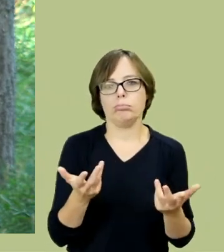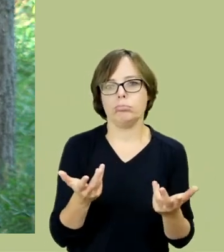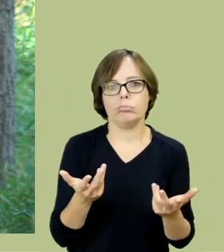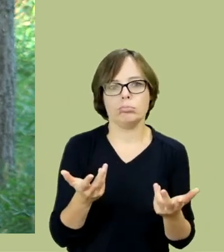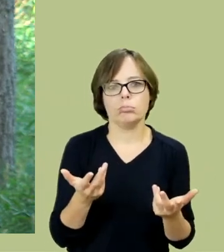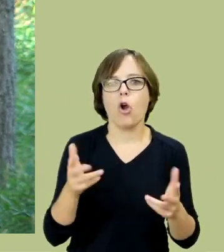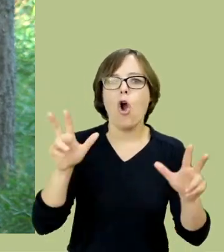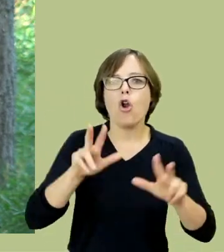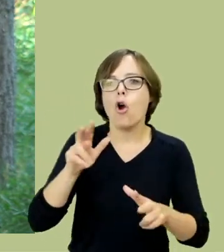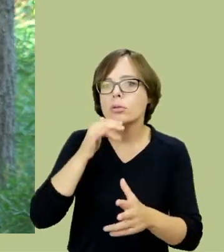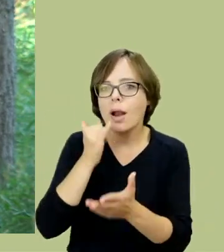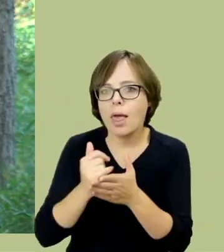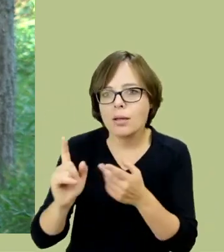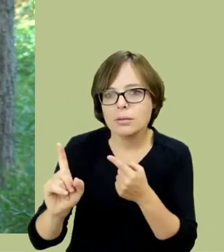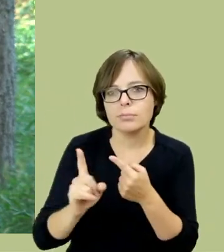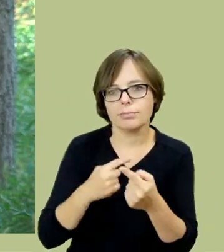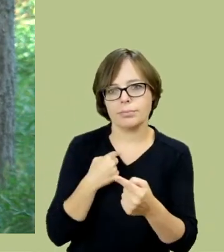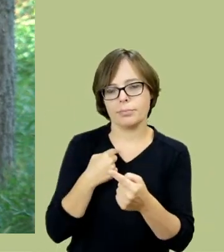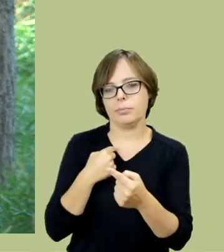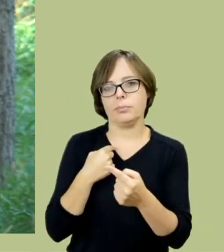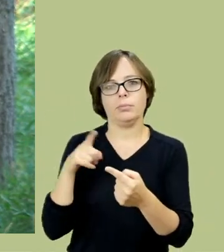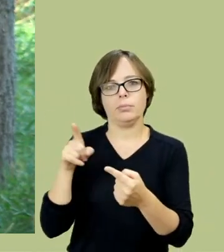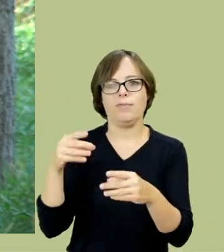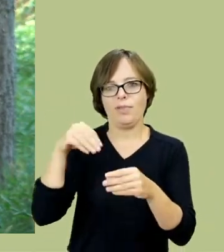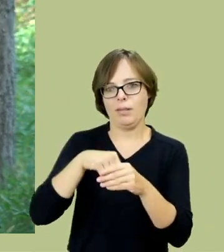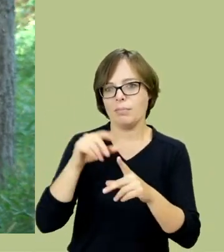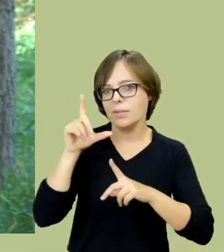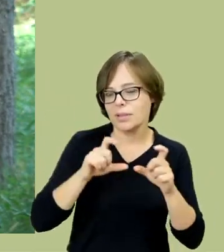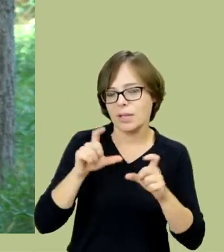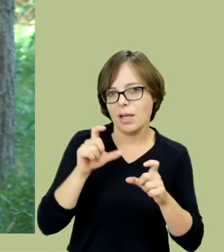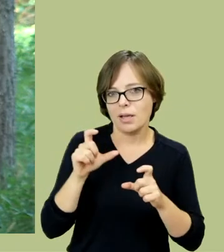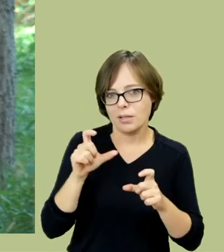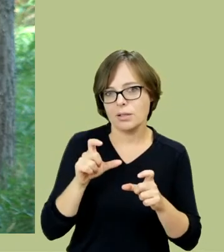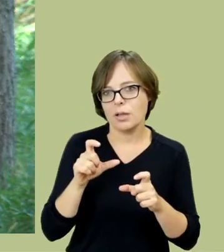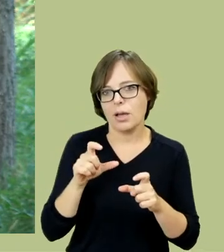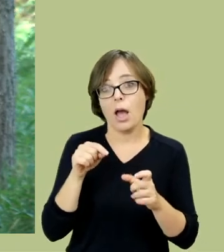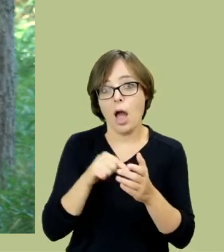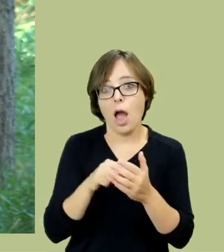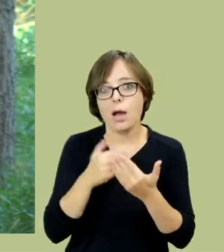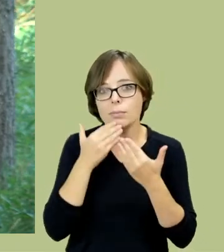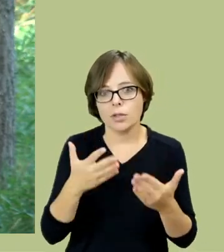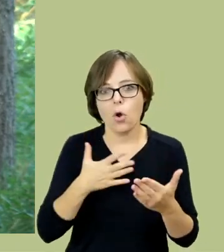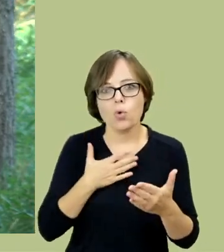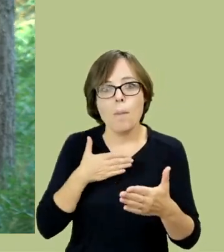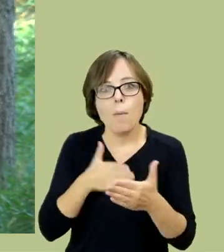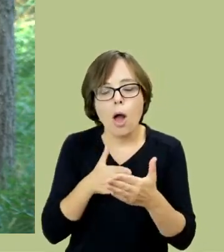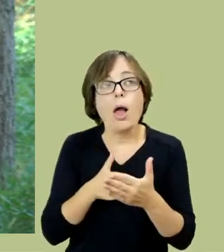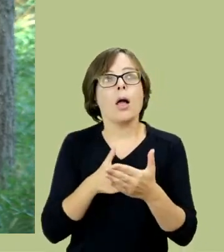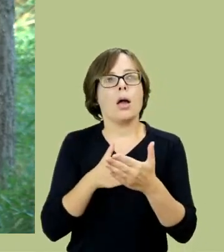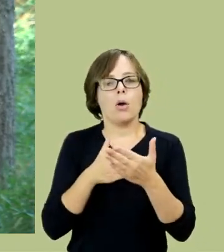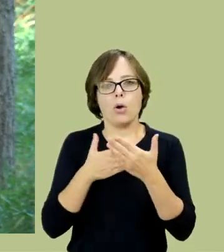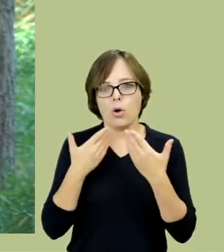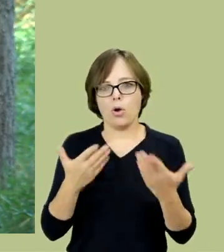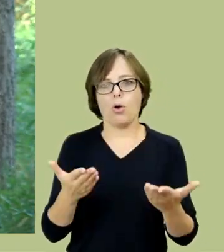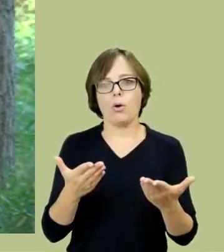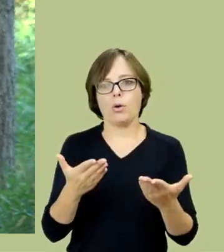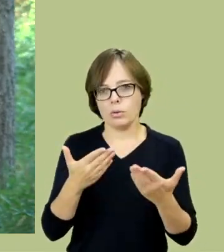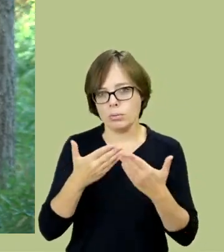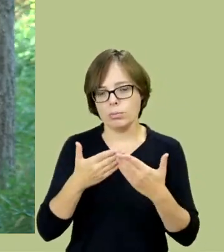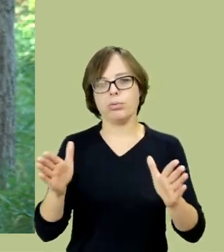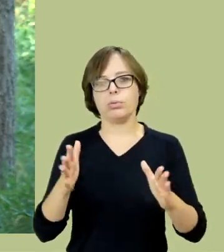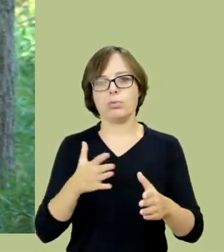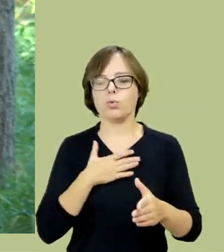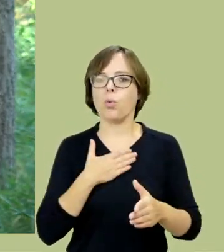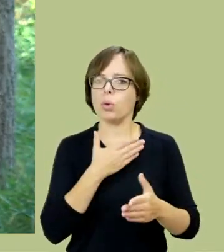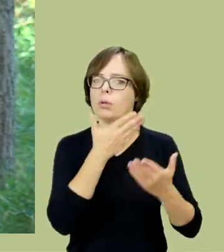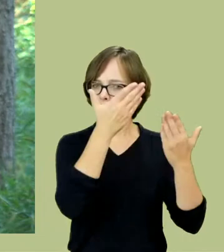od rodziny, która przysłała mi jakieś zdjęcia, powodował, że czułam, że trzeba tę kobietę jako symbol